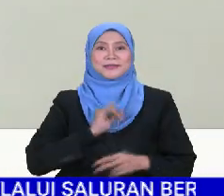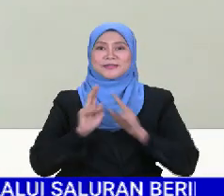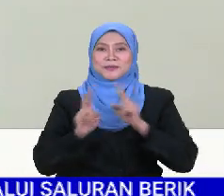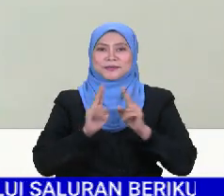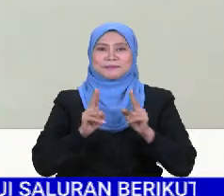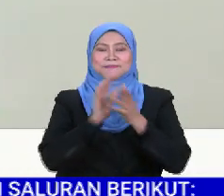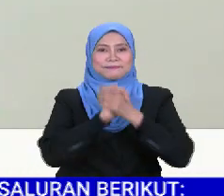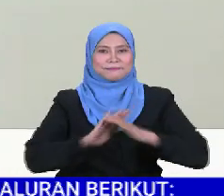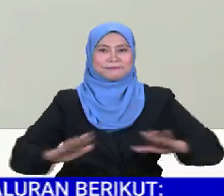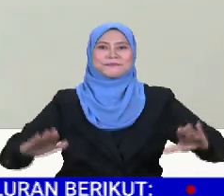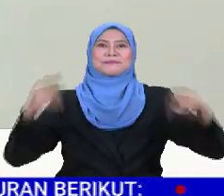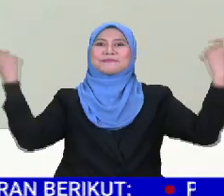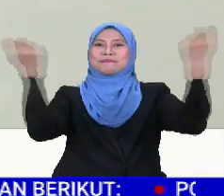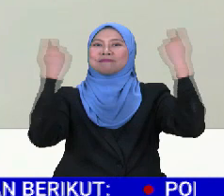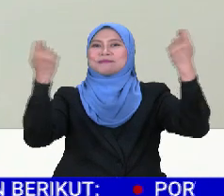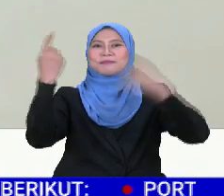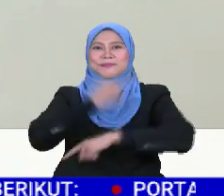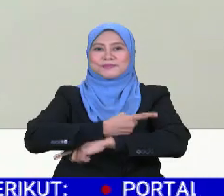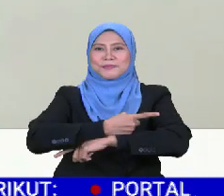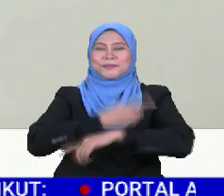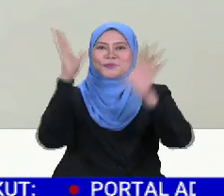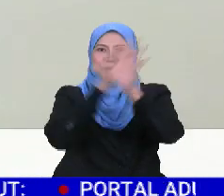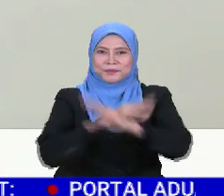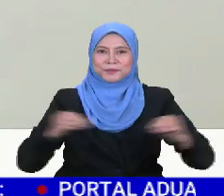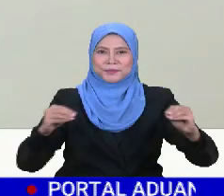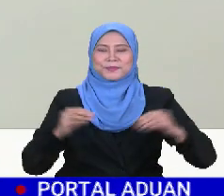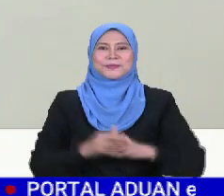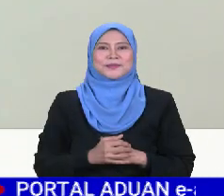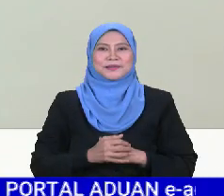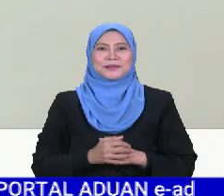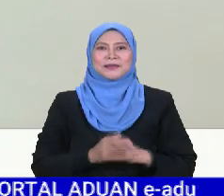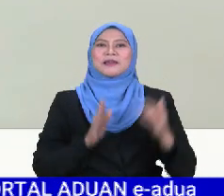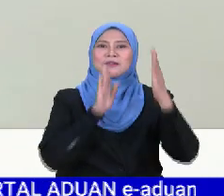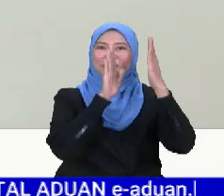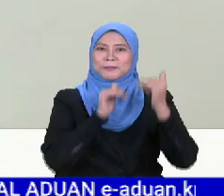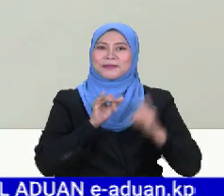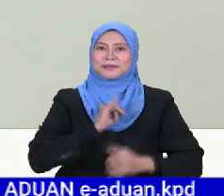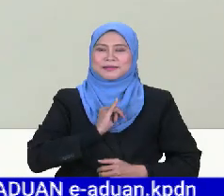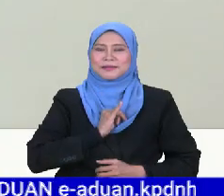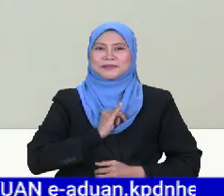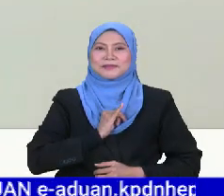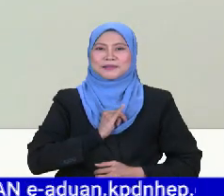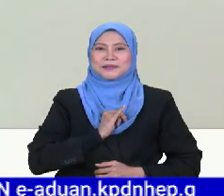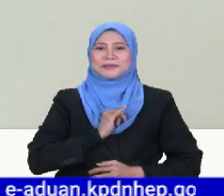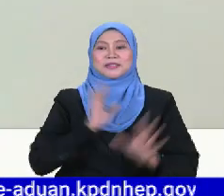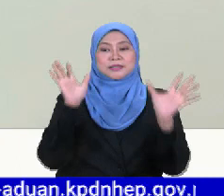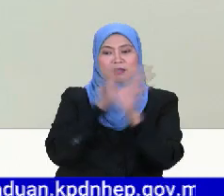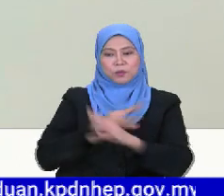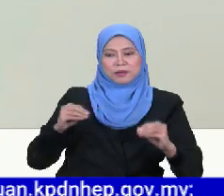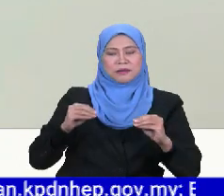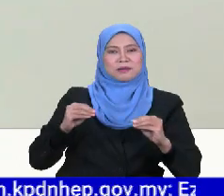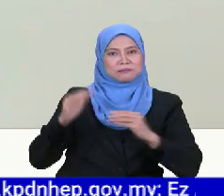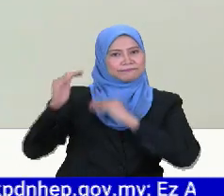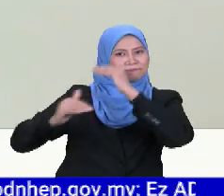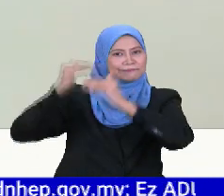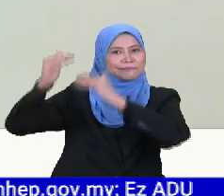mengucapkan selamat menyambut Hari Sarawak. Harapan saya adalah untuk negeri kita menjadi lebih maju